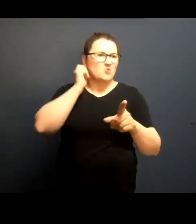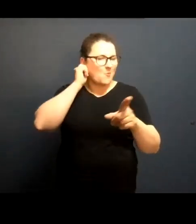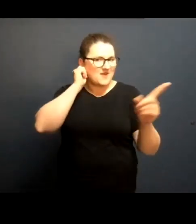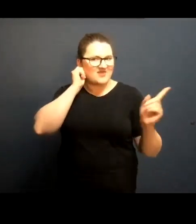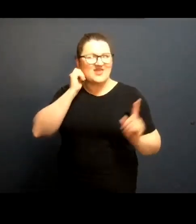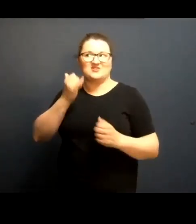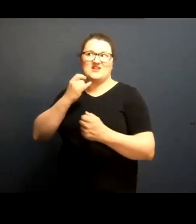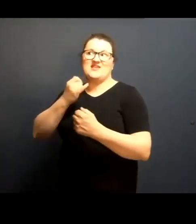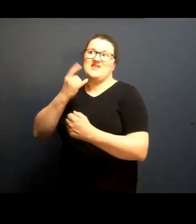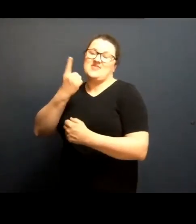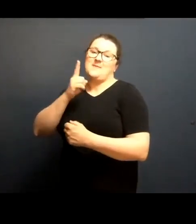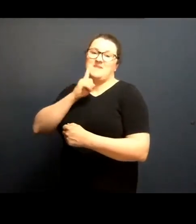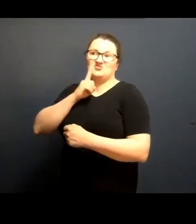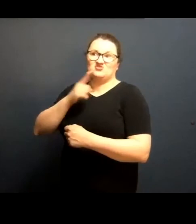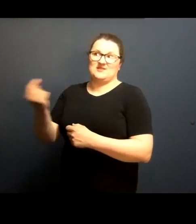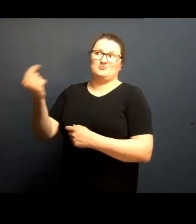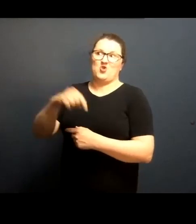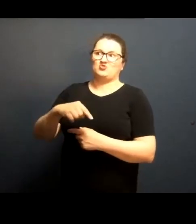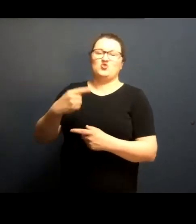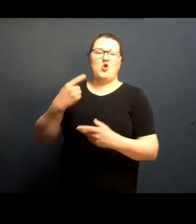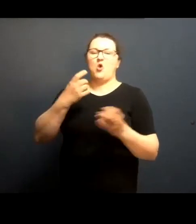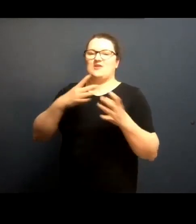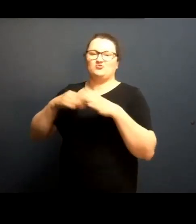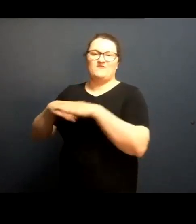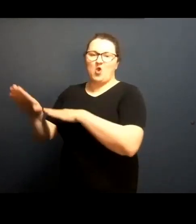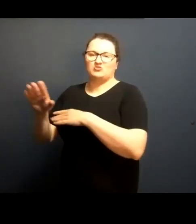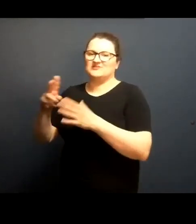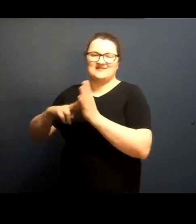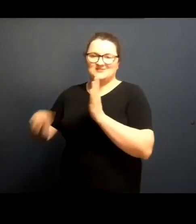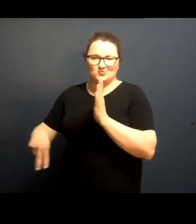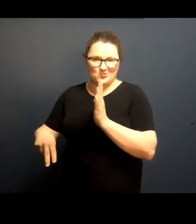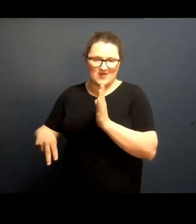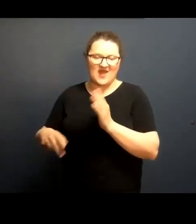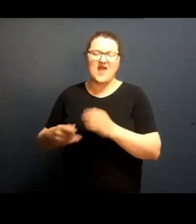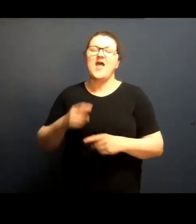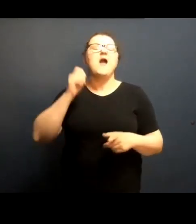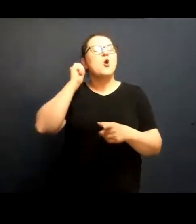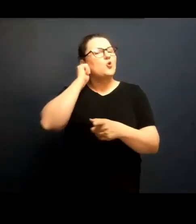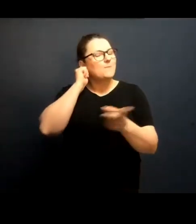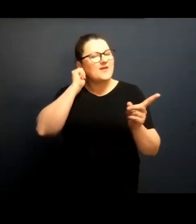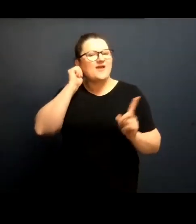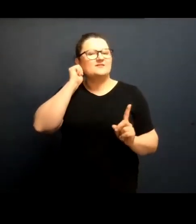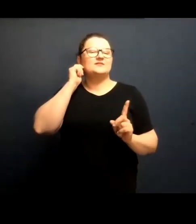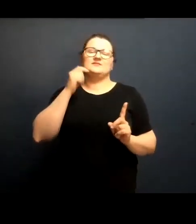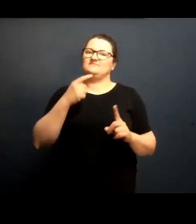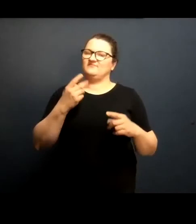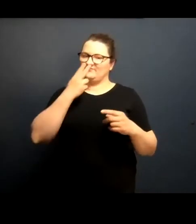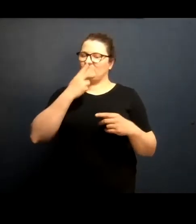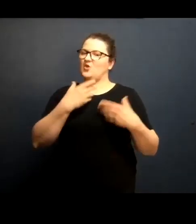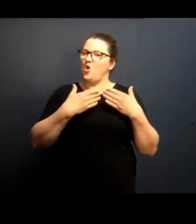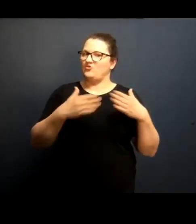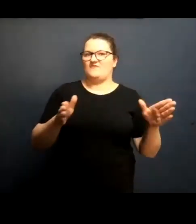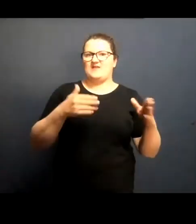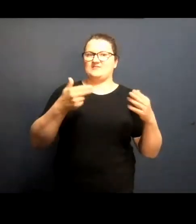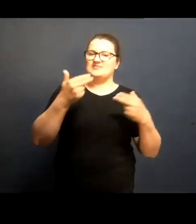natychmiast albo wychodzi, albo rezygnuje. Kobiety wtedy czują się, te warsztaty otwierają bardzo na różne tematy.